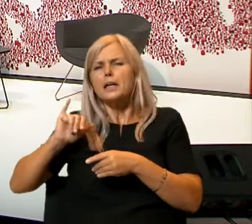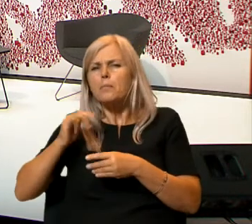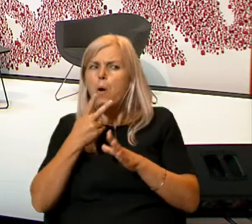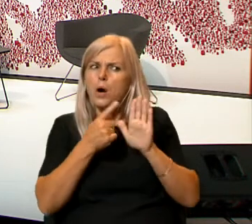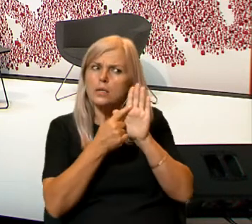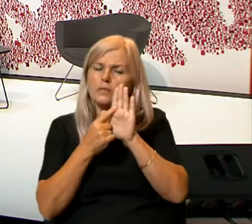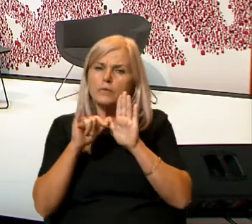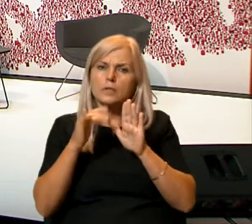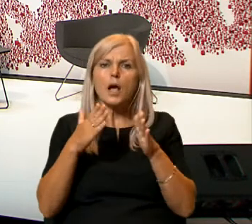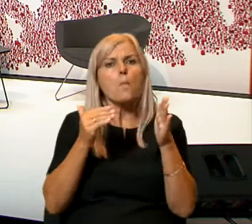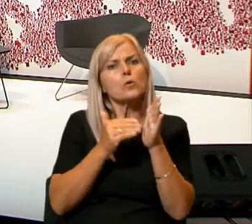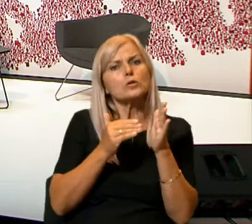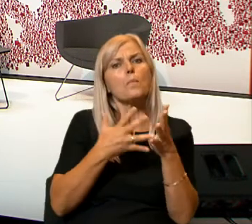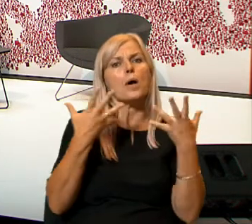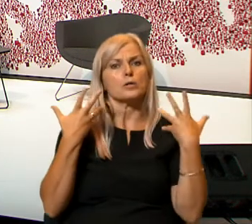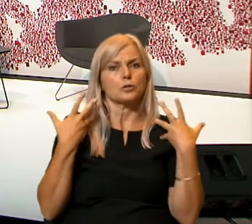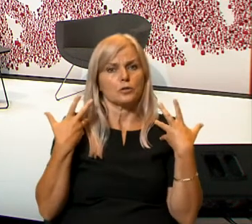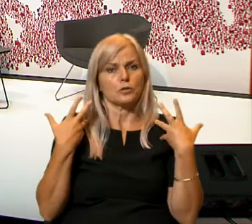Ale w naszym